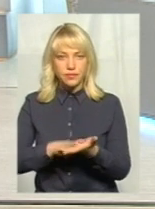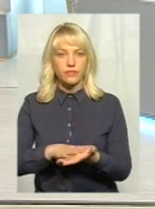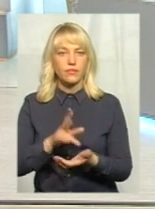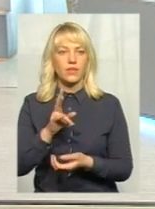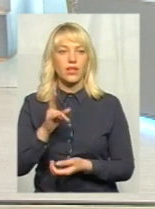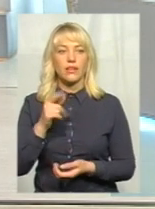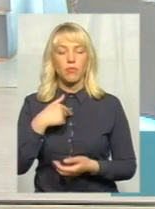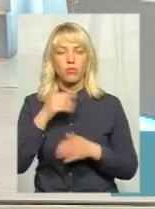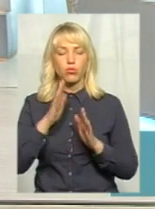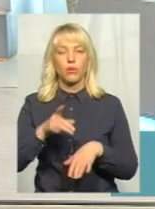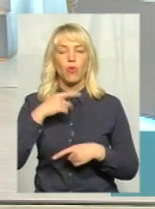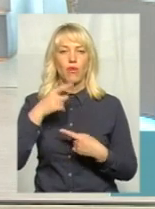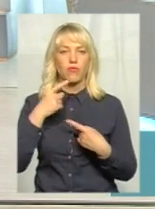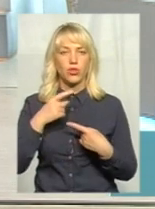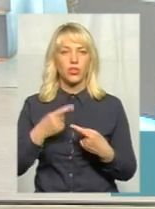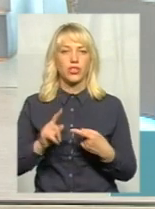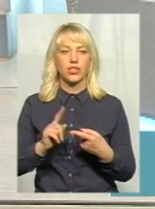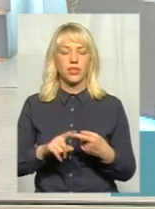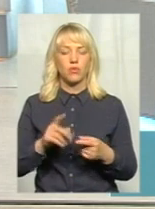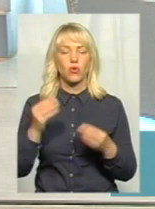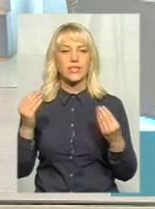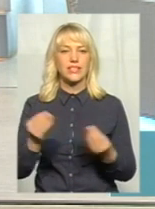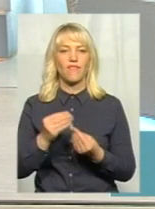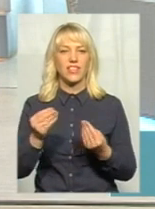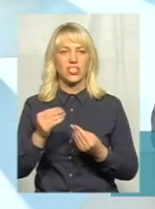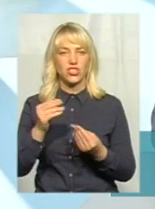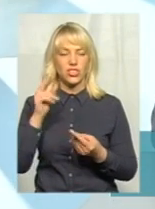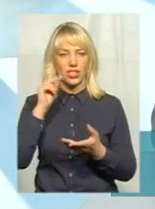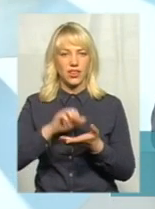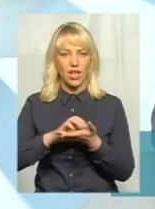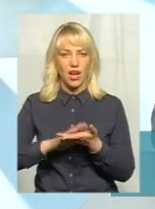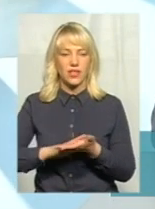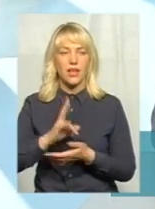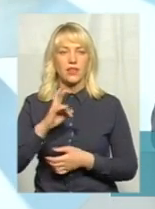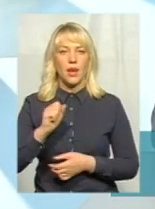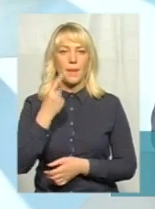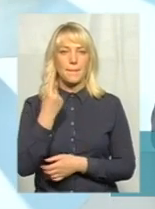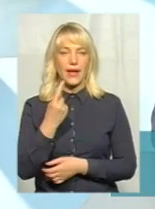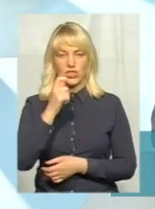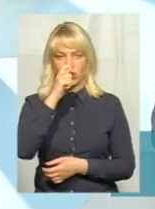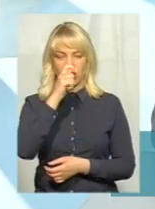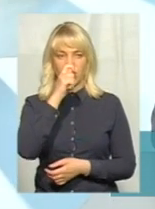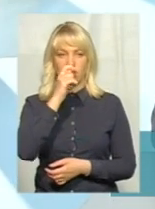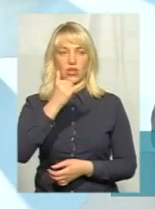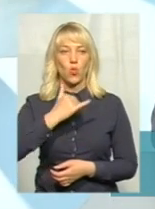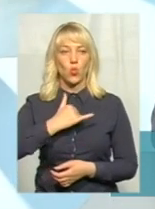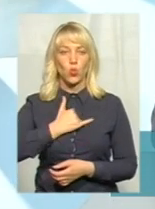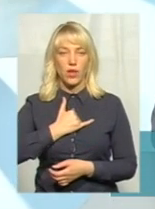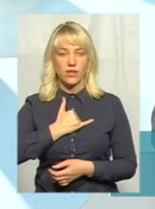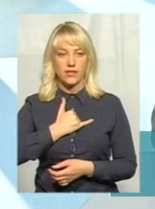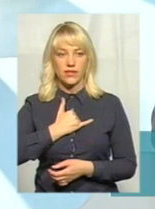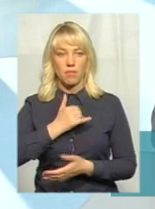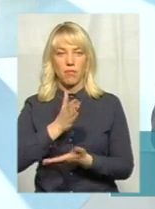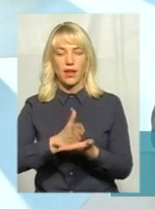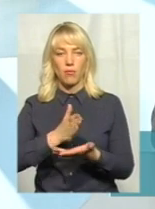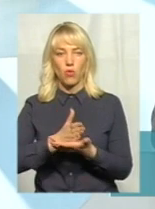будемо говорити про ті дані свіжі, які в нас є. На 1 квітня у нас, по суті,